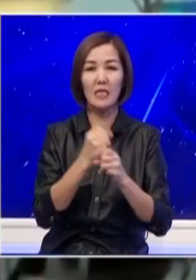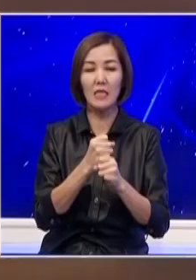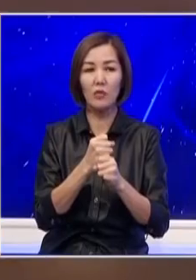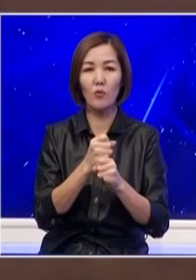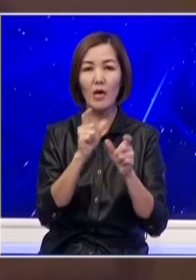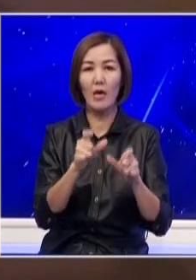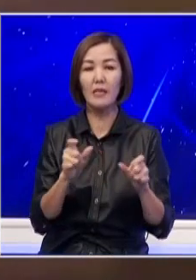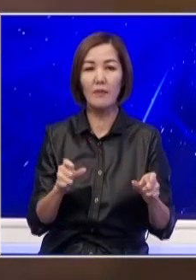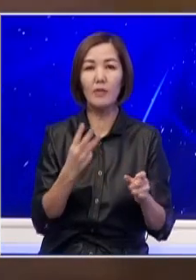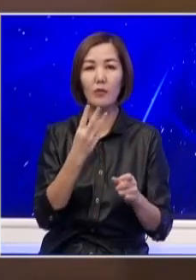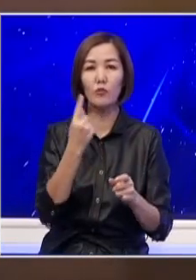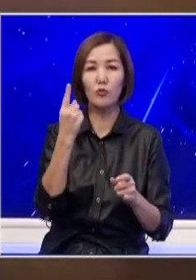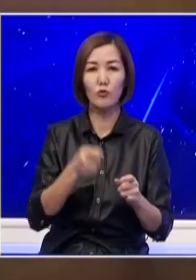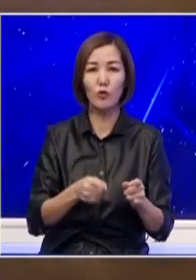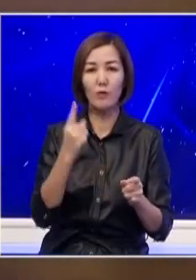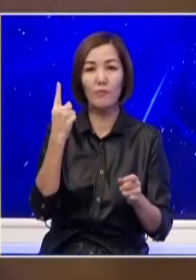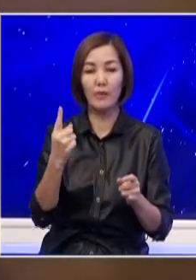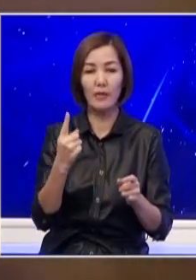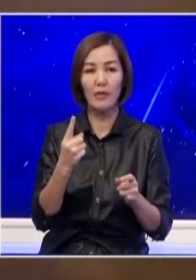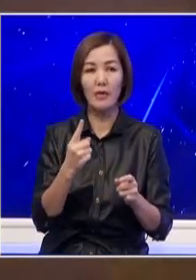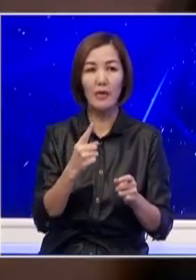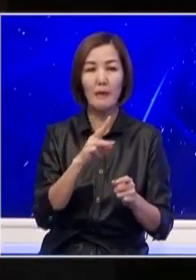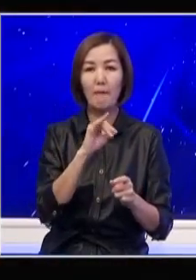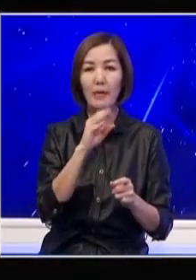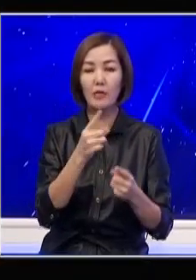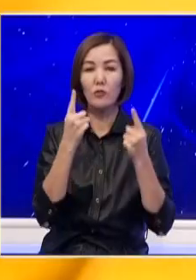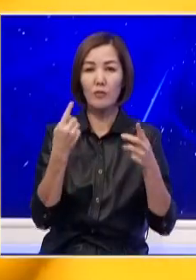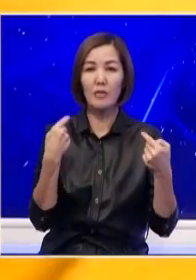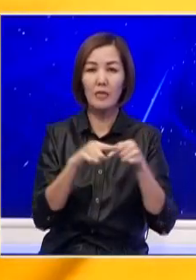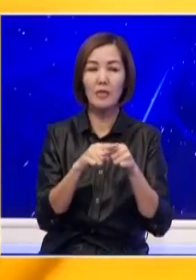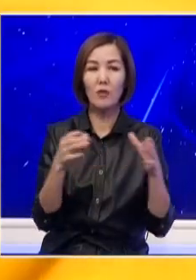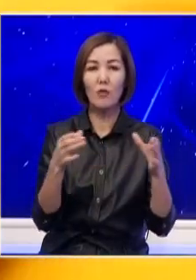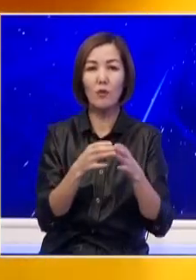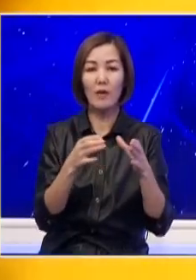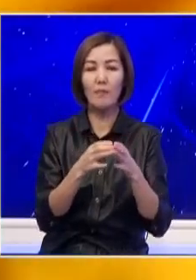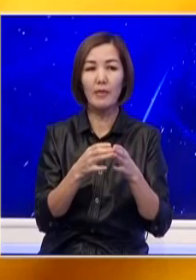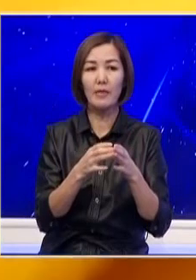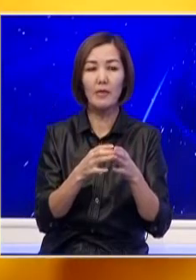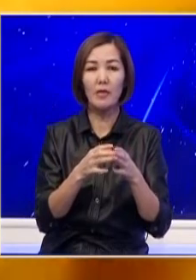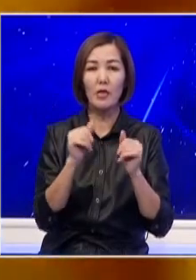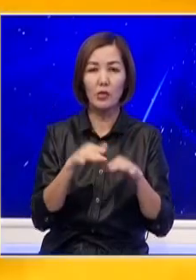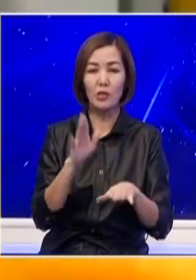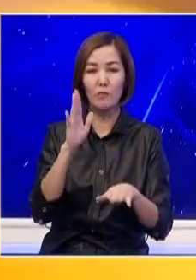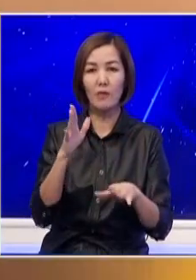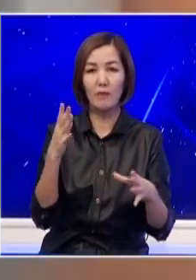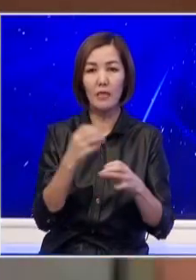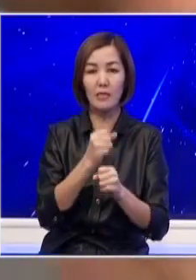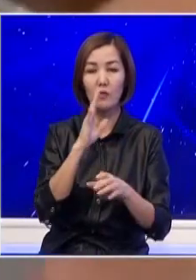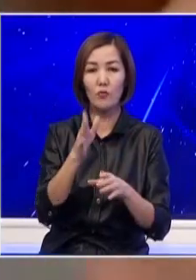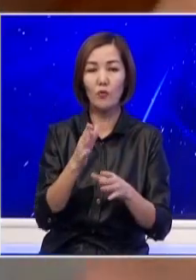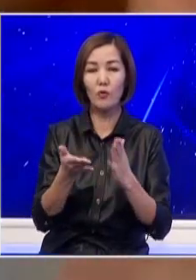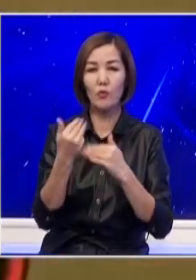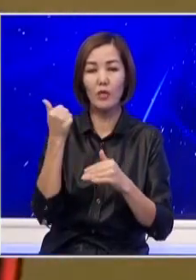ұшыраған адамдардың үштен бірі. Жақында Intel, Microsoft секілді ірі технологиялық алпауыттар да осындай қадамға баратынын ескерткен. Өткен